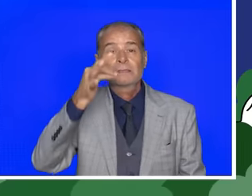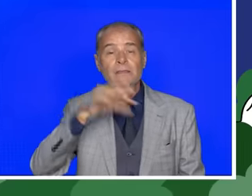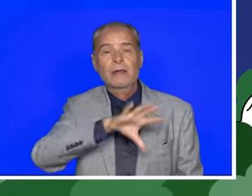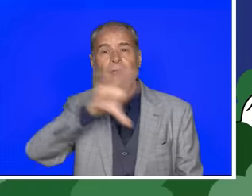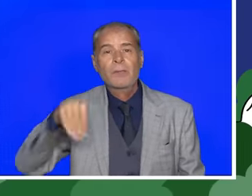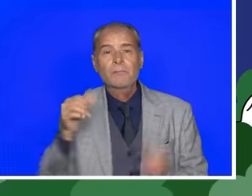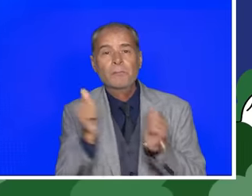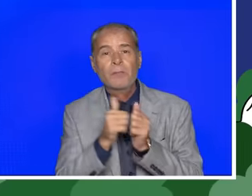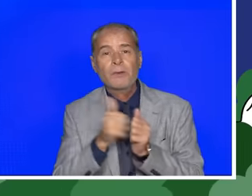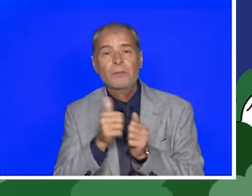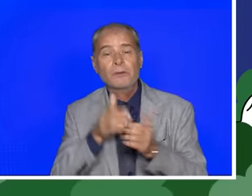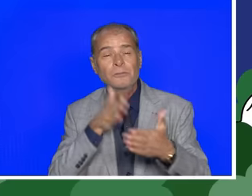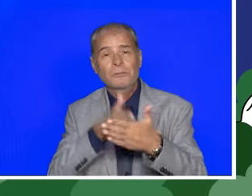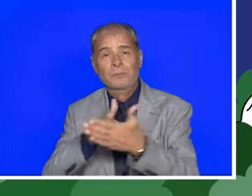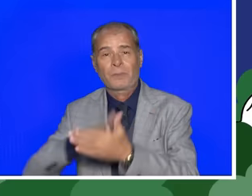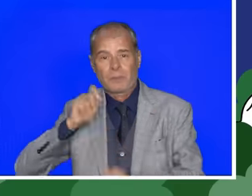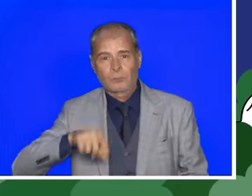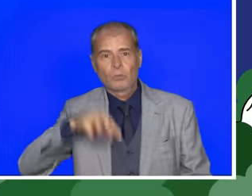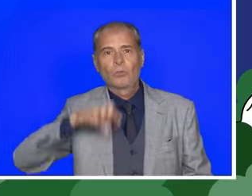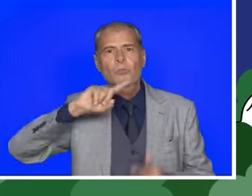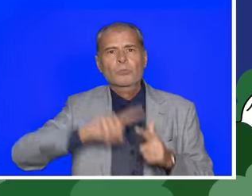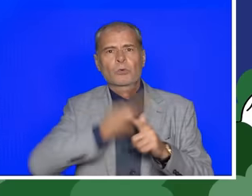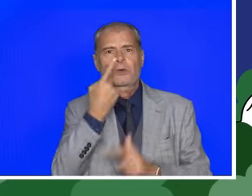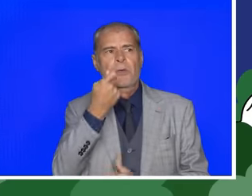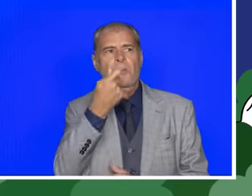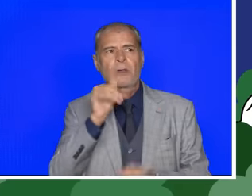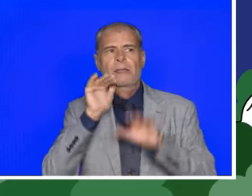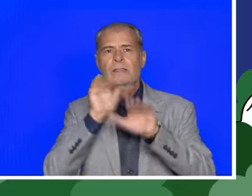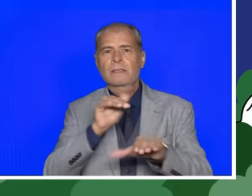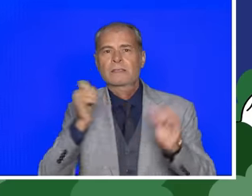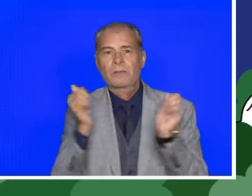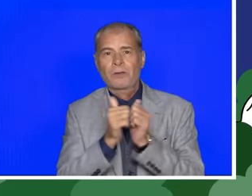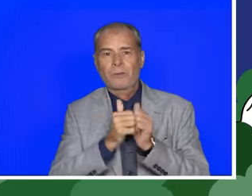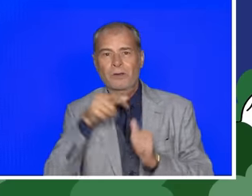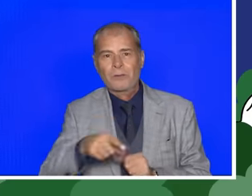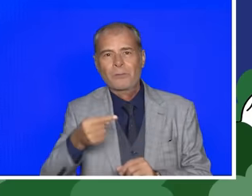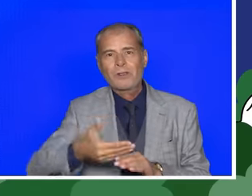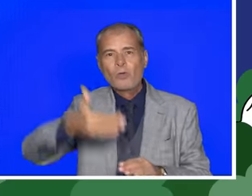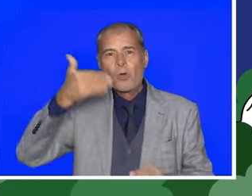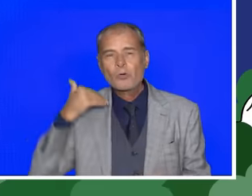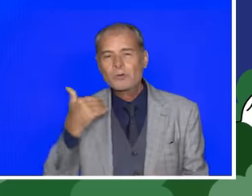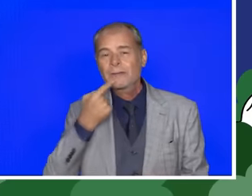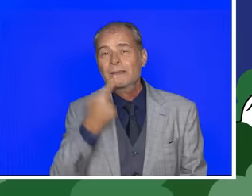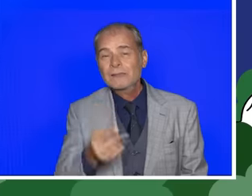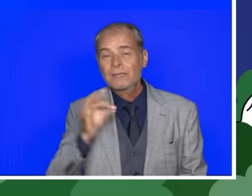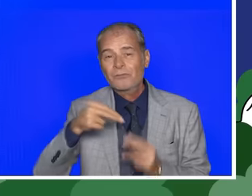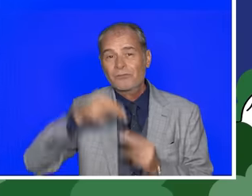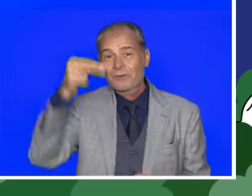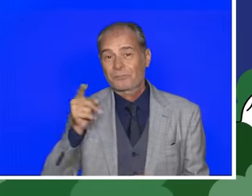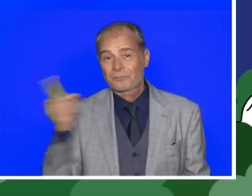birlikte ulaştık projelere maddi desteğimiz yanında biraz önce filmde de duydunuz